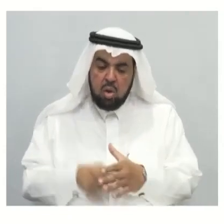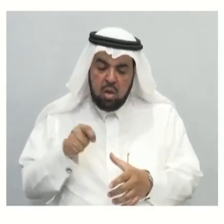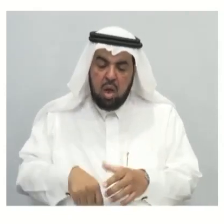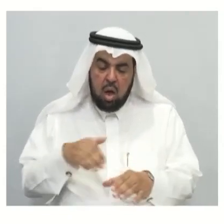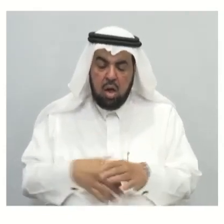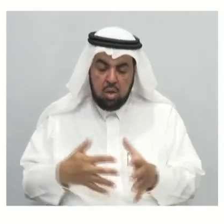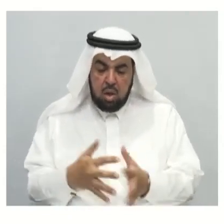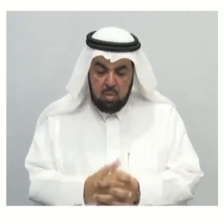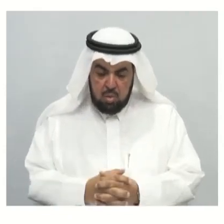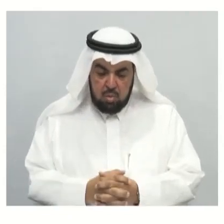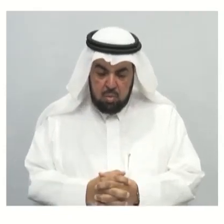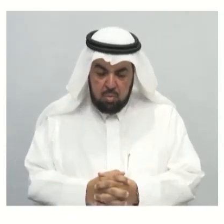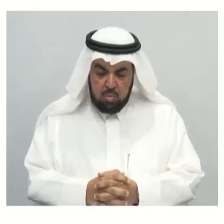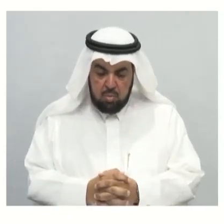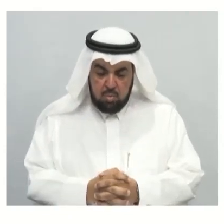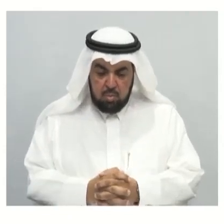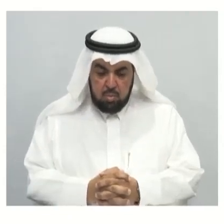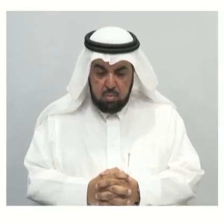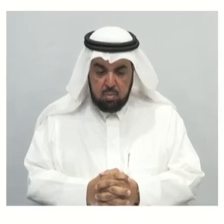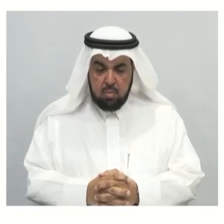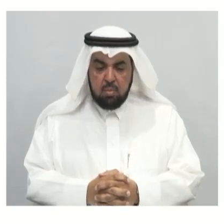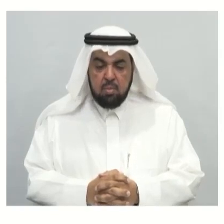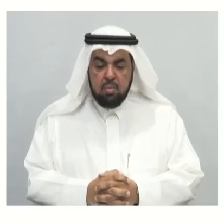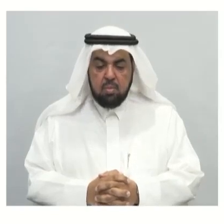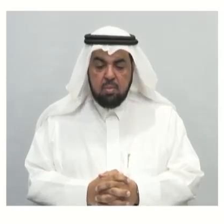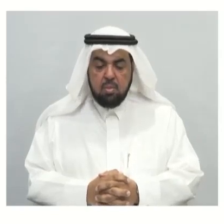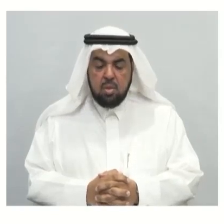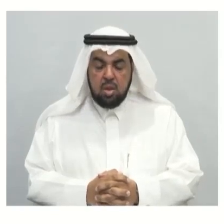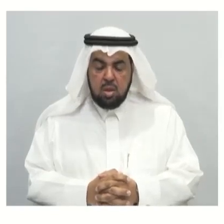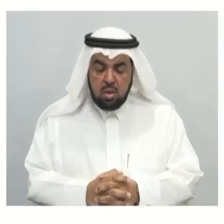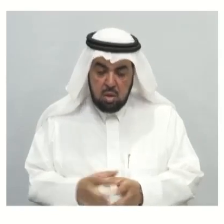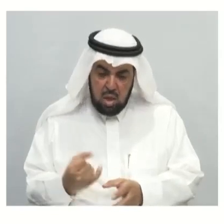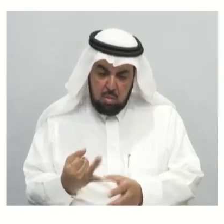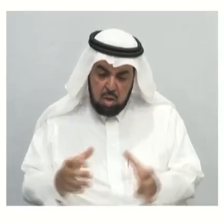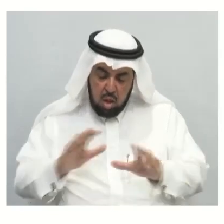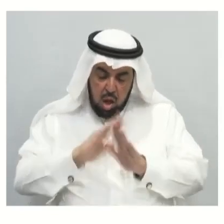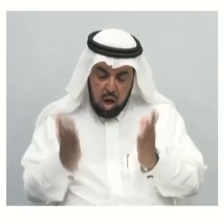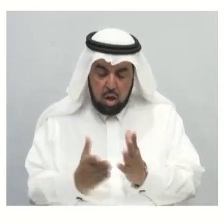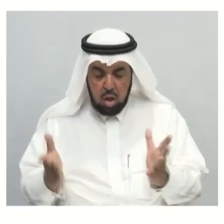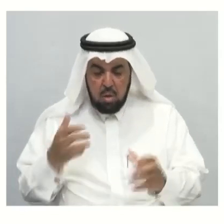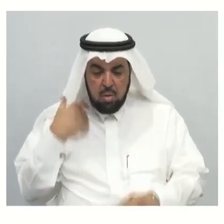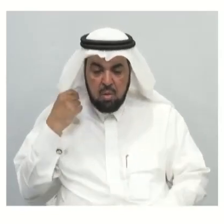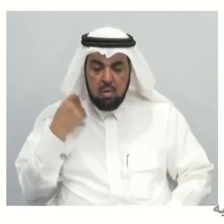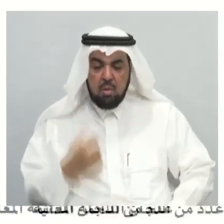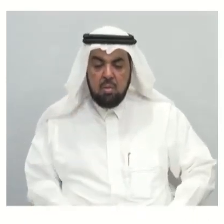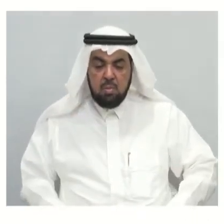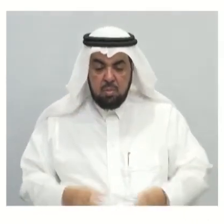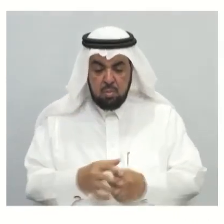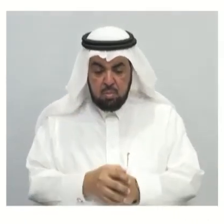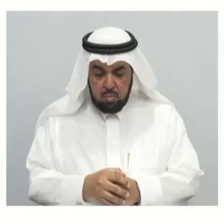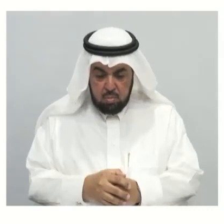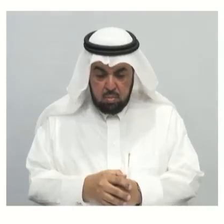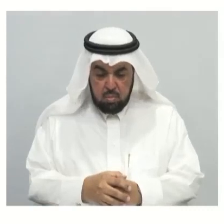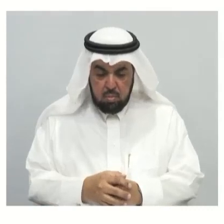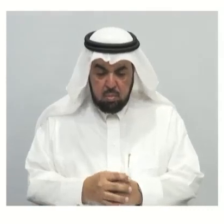داخل الجامعه بينما احسنتم عدد من اللجان الدائمه المعنيه بمختلف مجالات